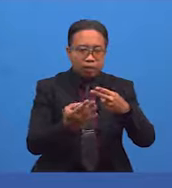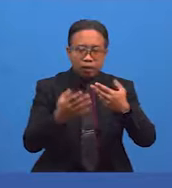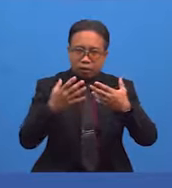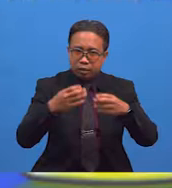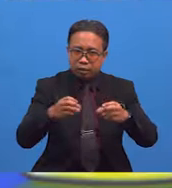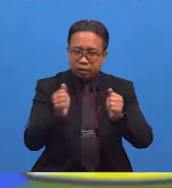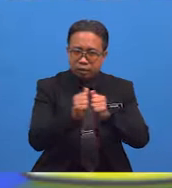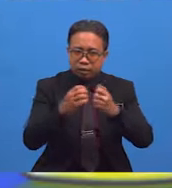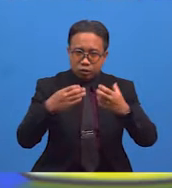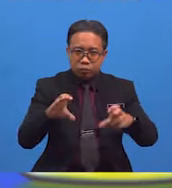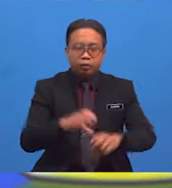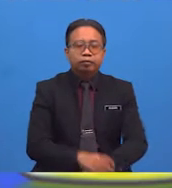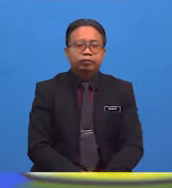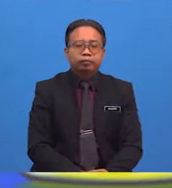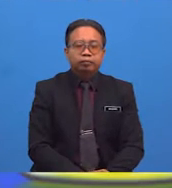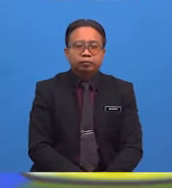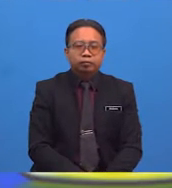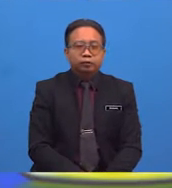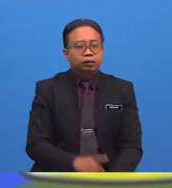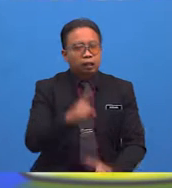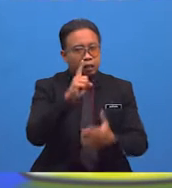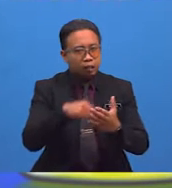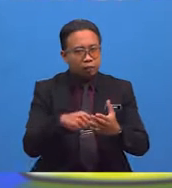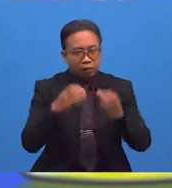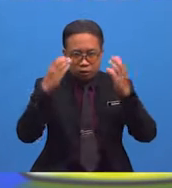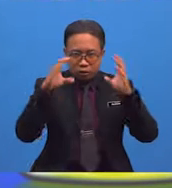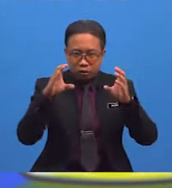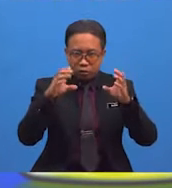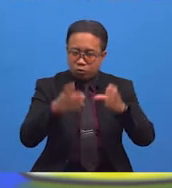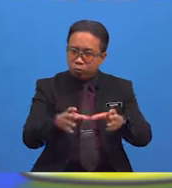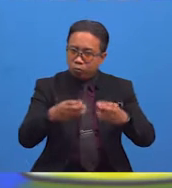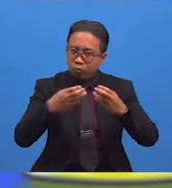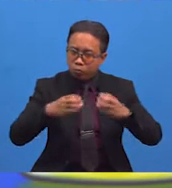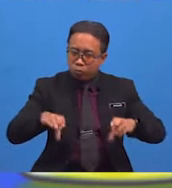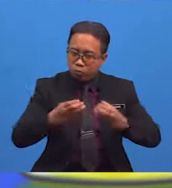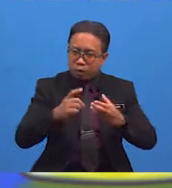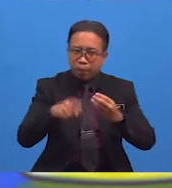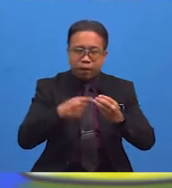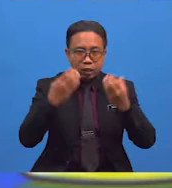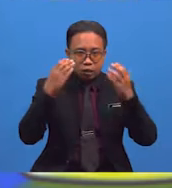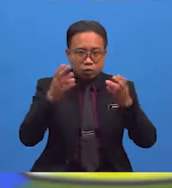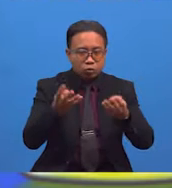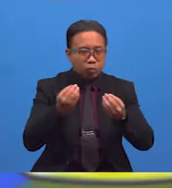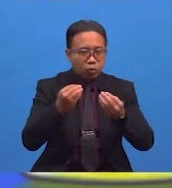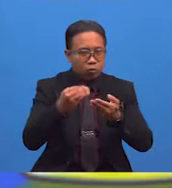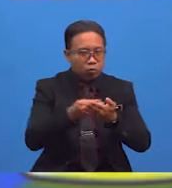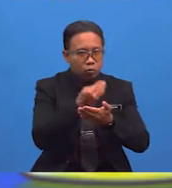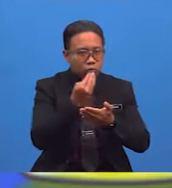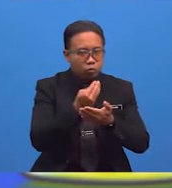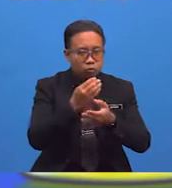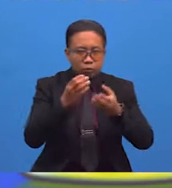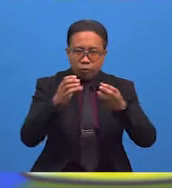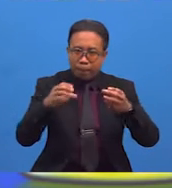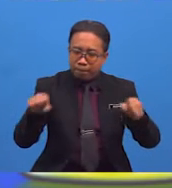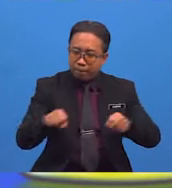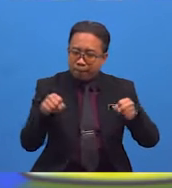cepat. Jadi, apakah yang patut cikgu lakukan sekiranya cikgu mahukan bubur